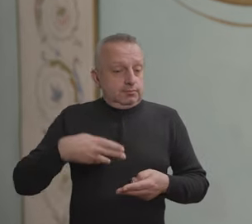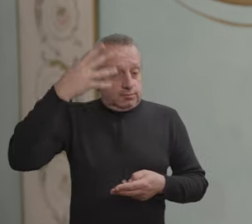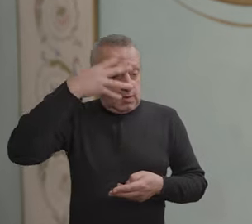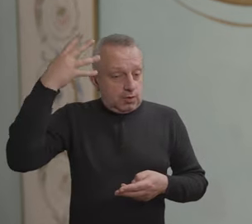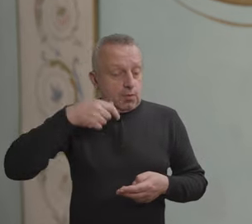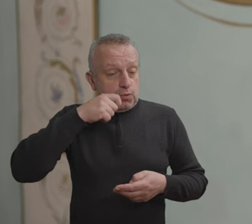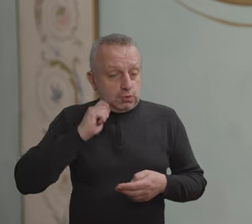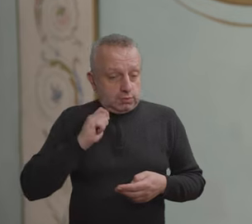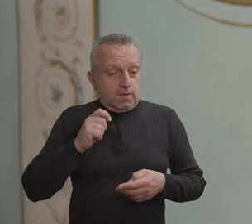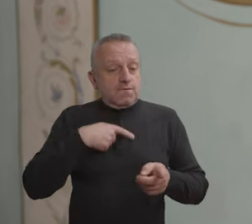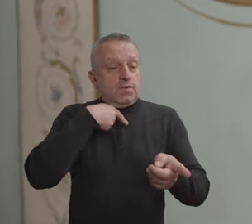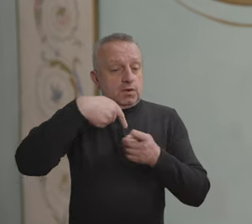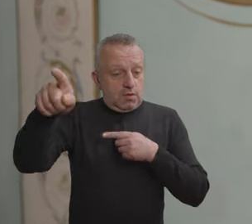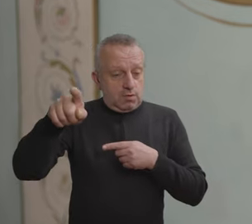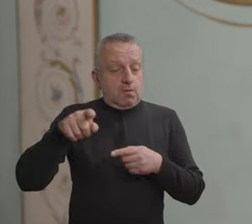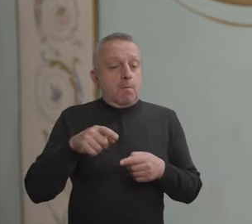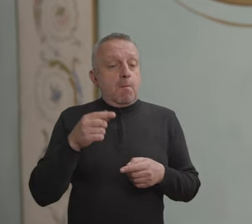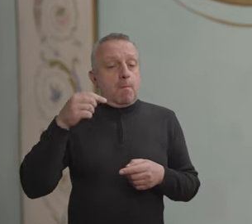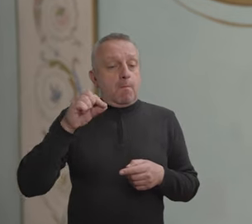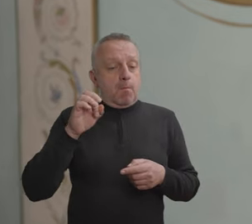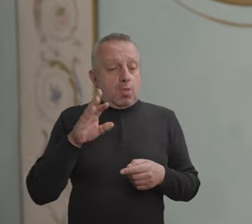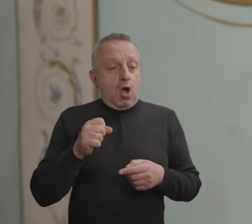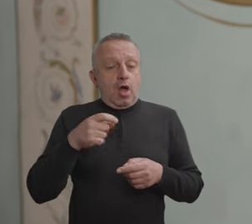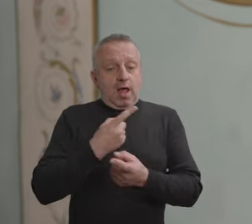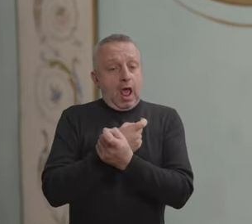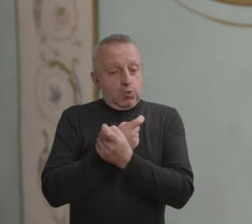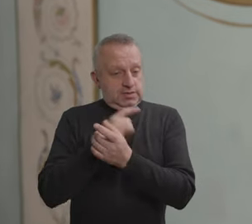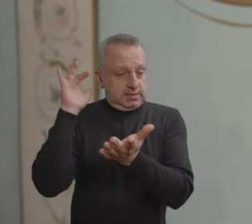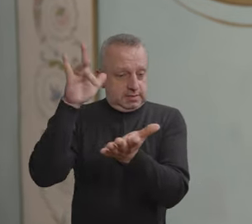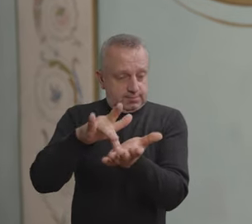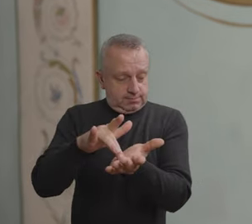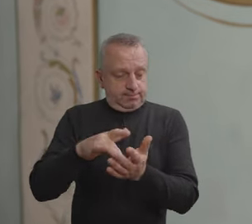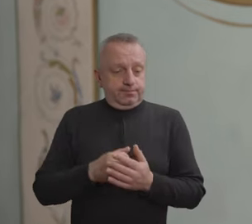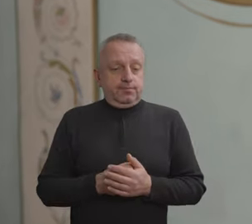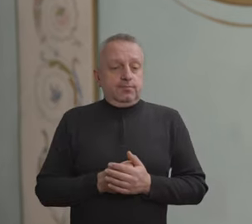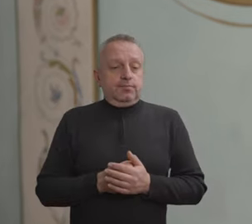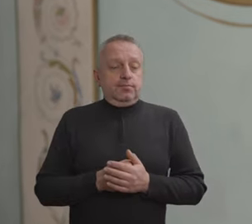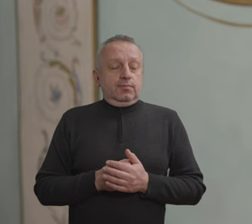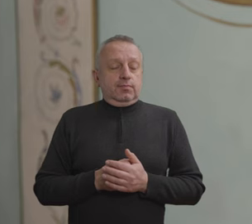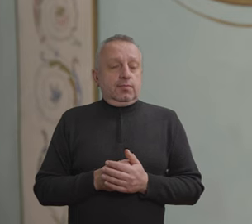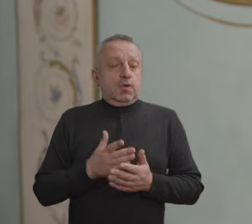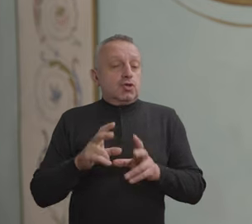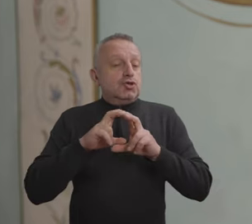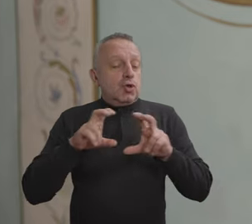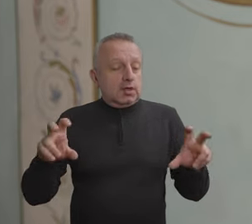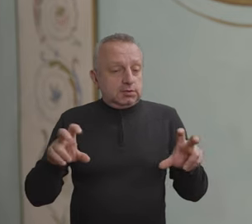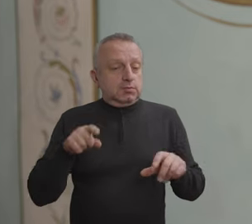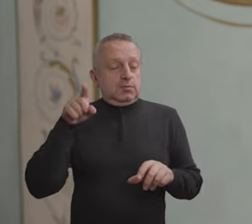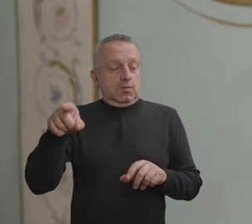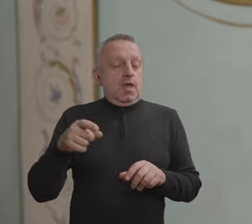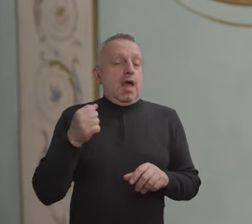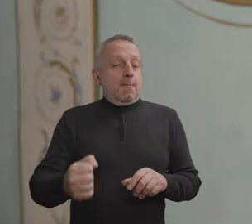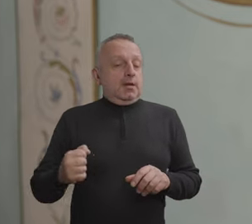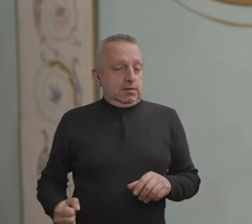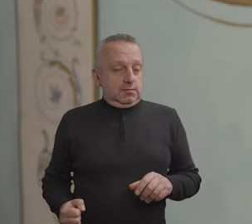marszałek Piłsudski wysłał Jerzego Potockiego do Ankary, do Turcji. Przez jakiś czas Jerzy Potocki był